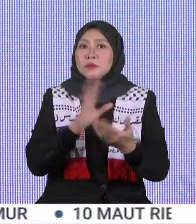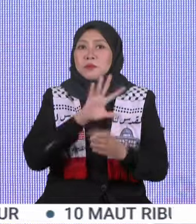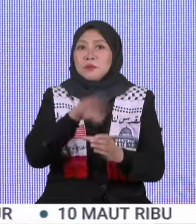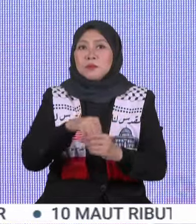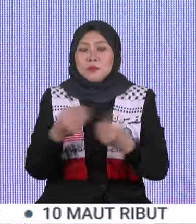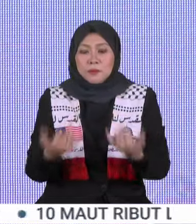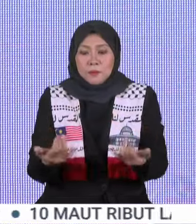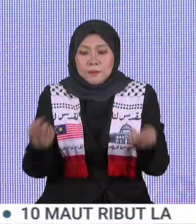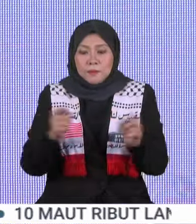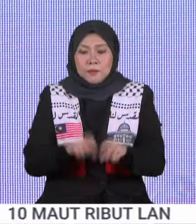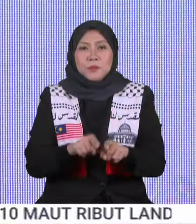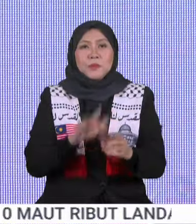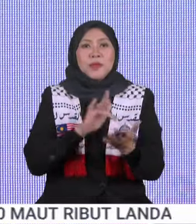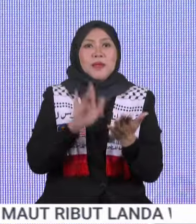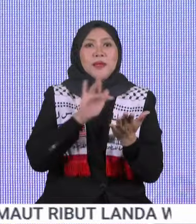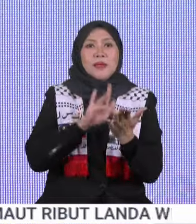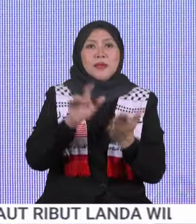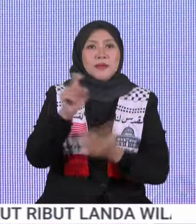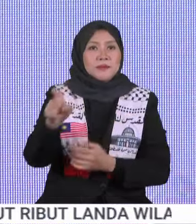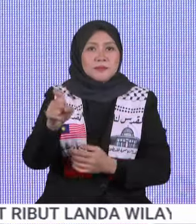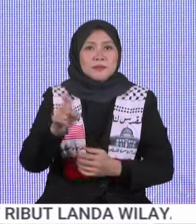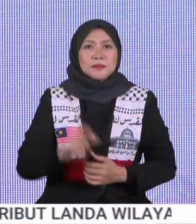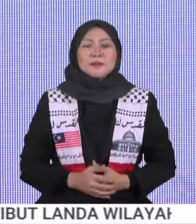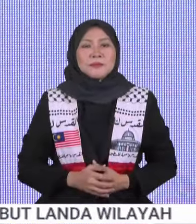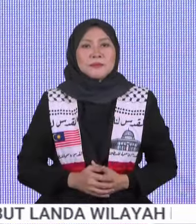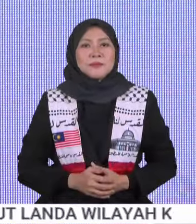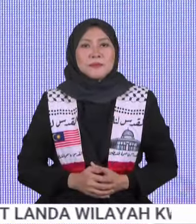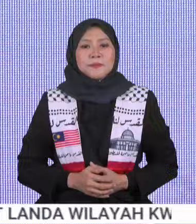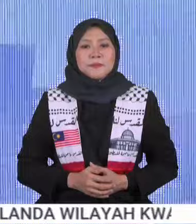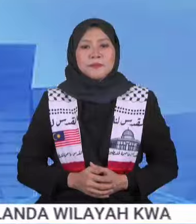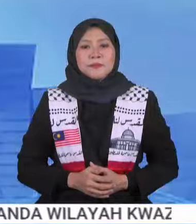yang sedang berlaku di X.